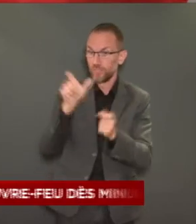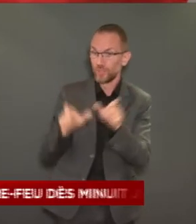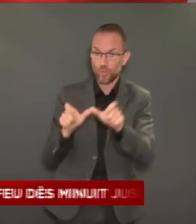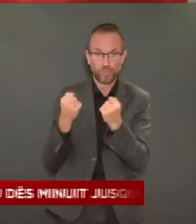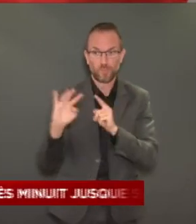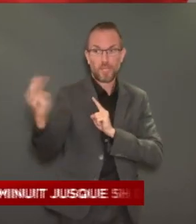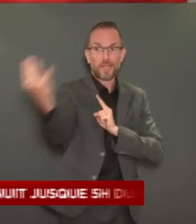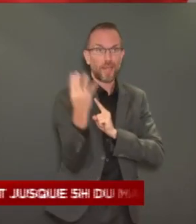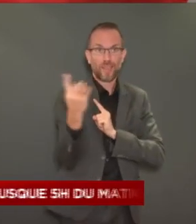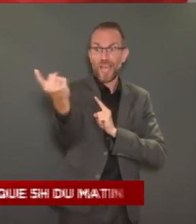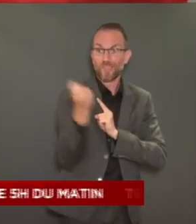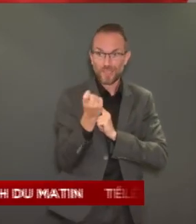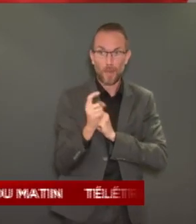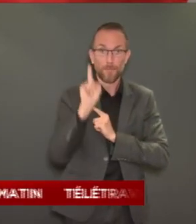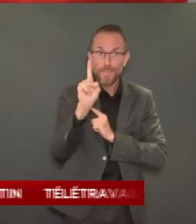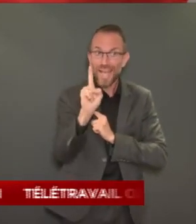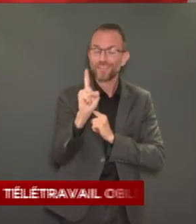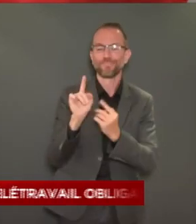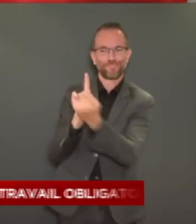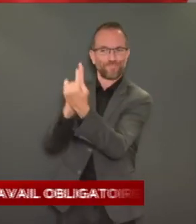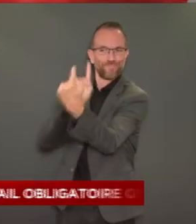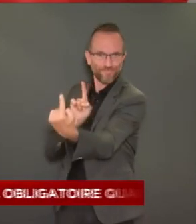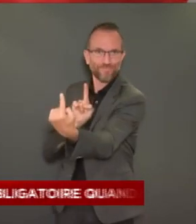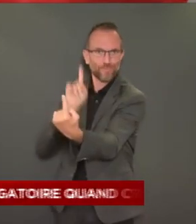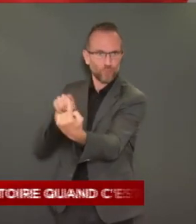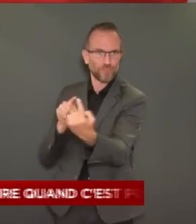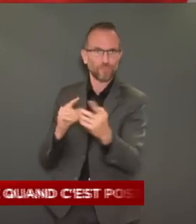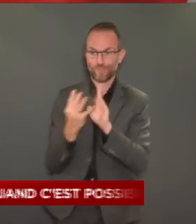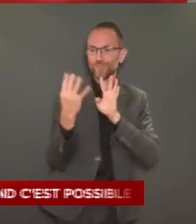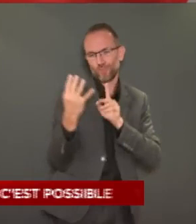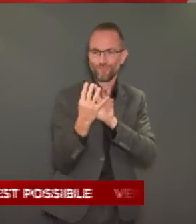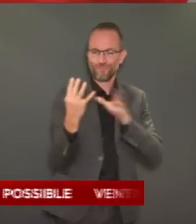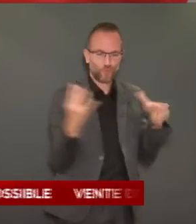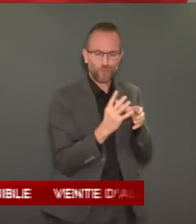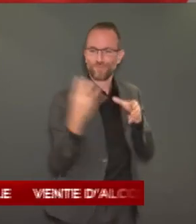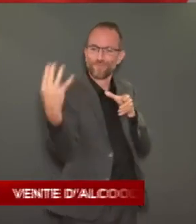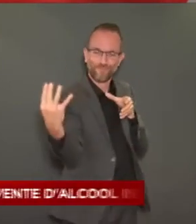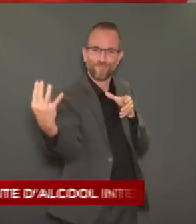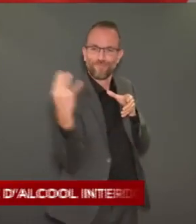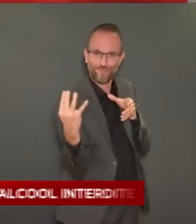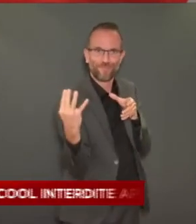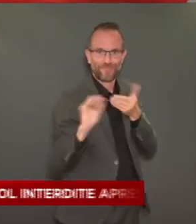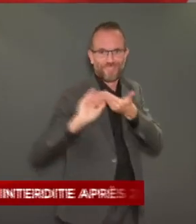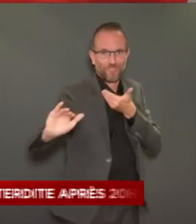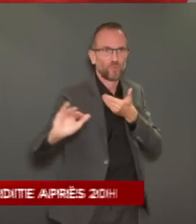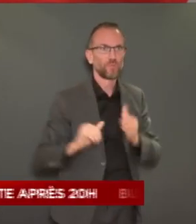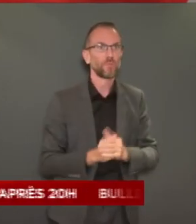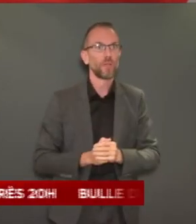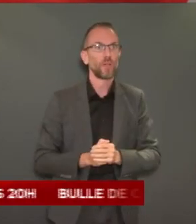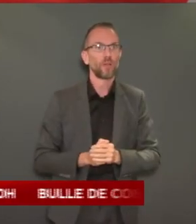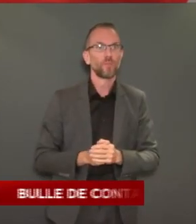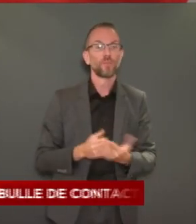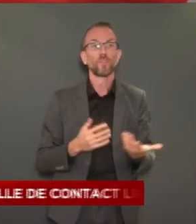de distance. 4 personnes. Mais ce que nous disons aujourd'hui, c'est que pendant une dizaine,